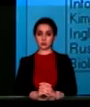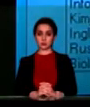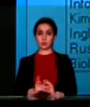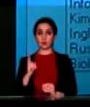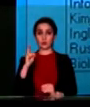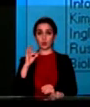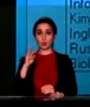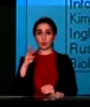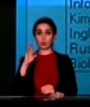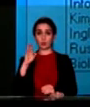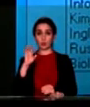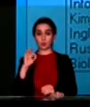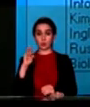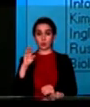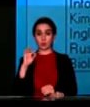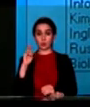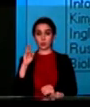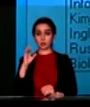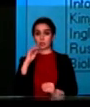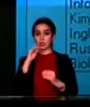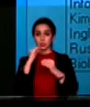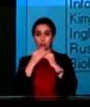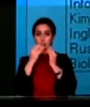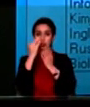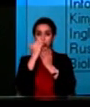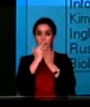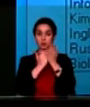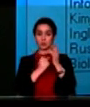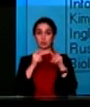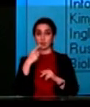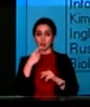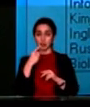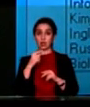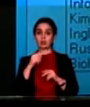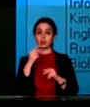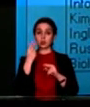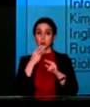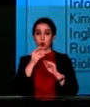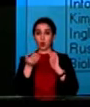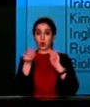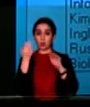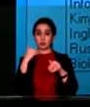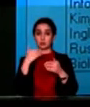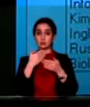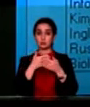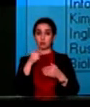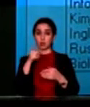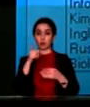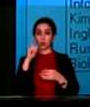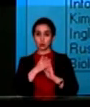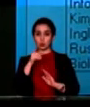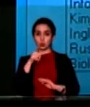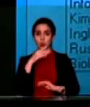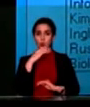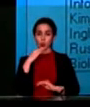Combo box obyekti, demak, yashirin ro'yxat qutisi deb ham ataladi. Bu obyektning oldingilariga nisbatan ancha qulay